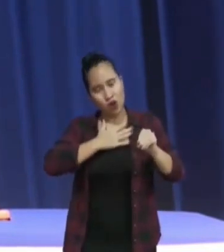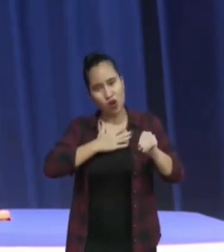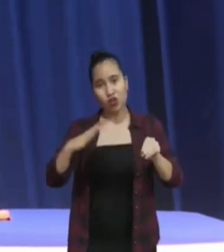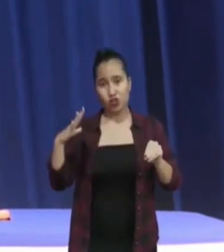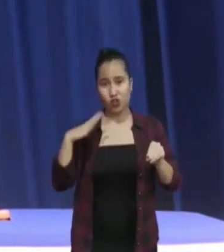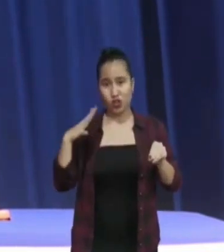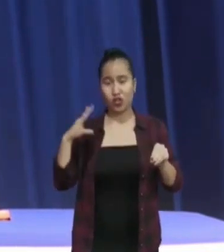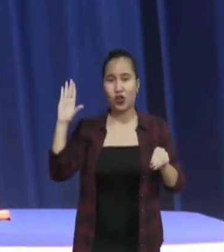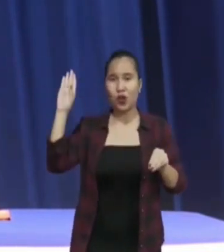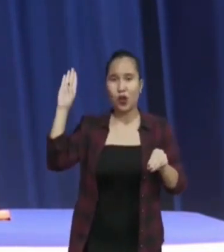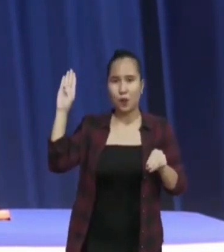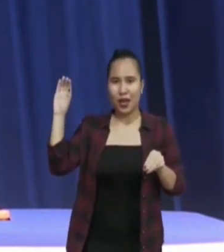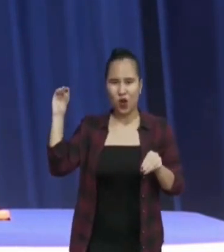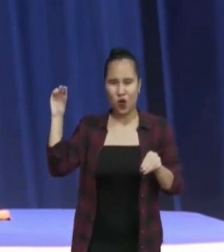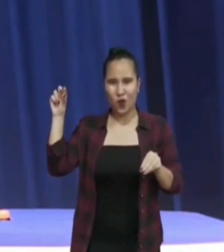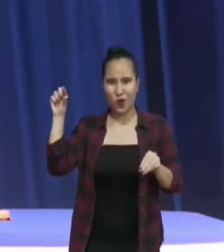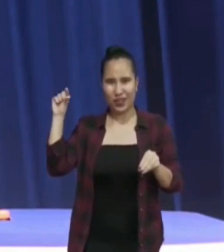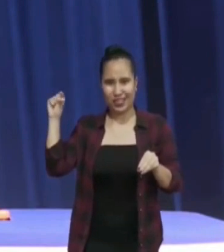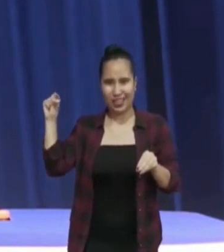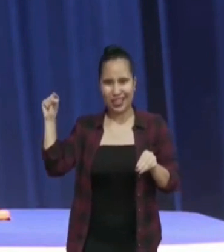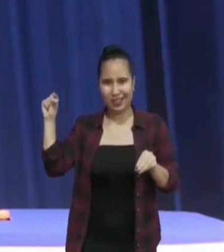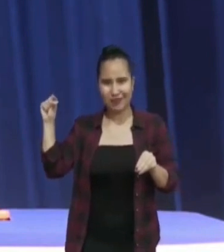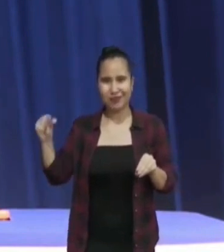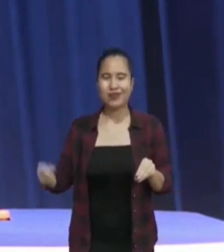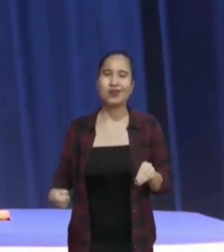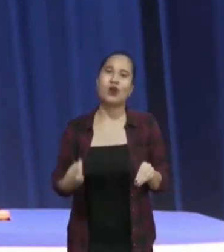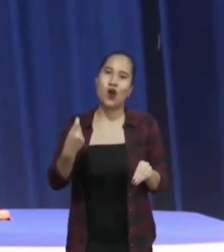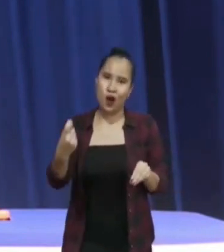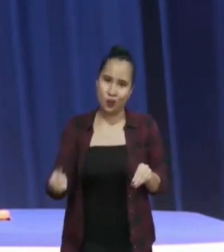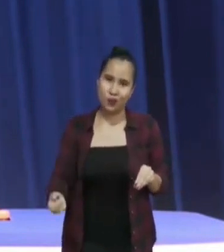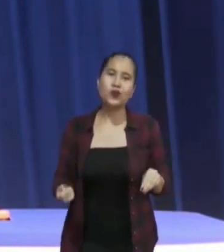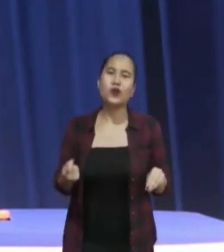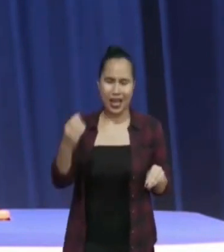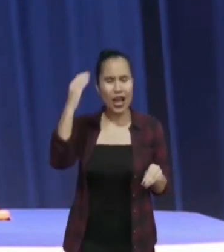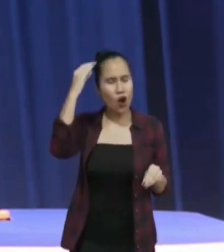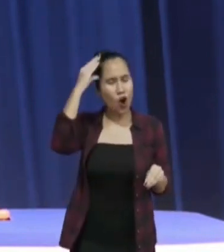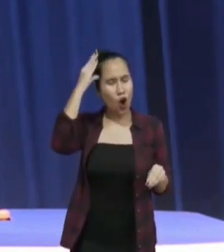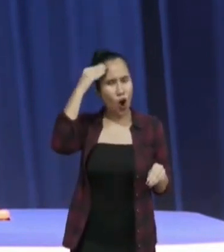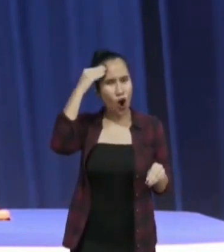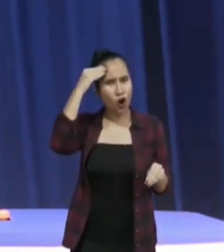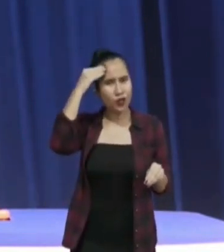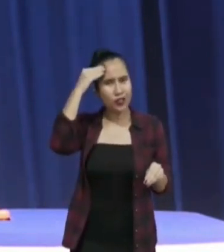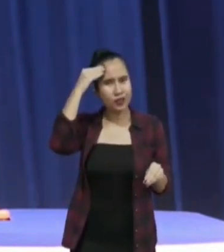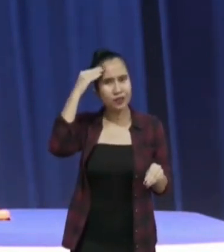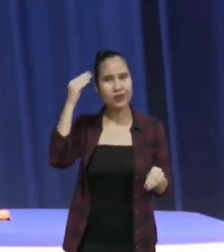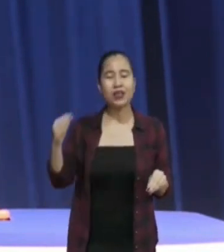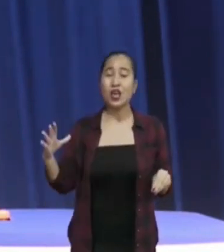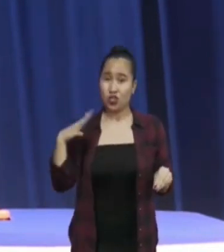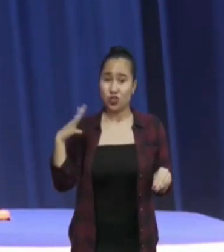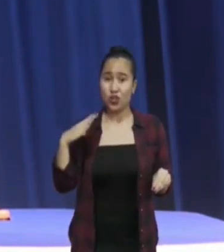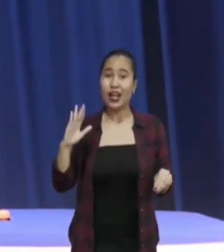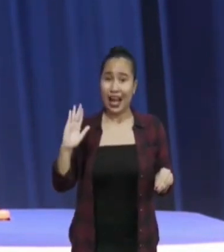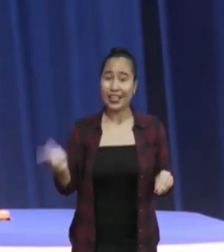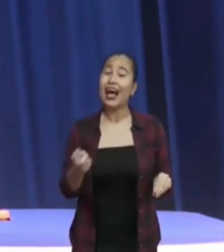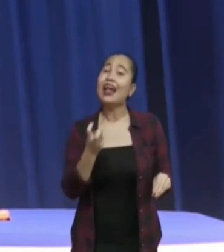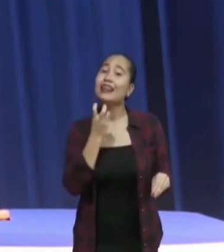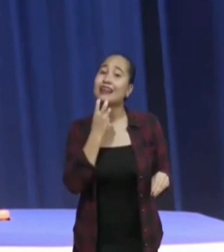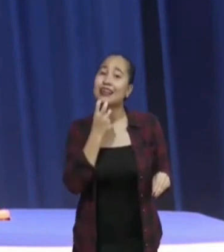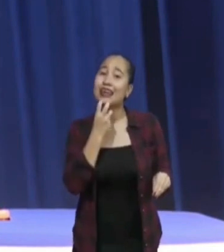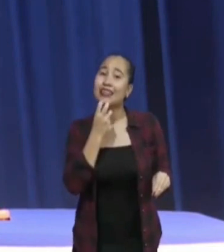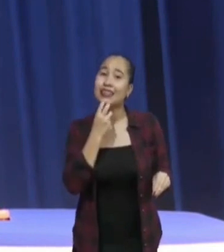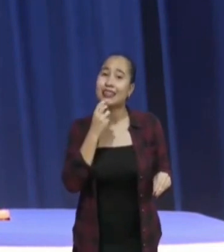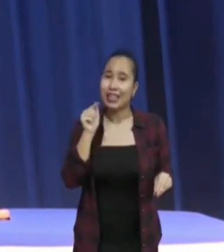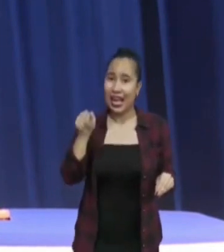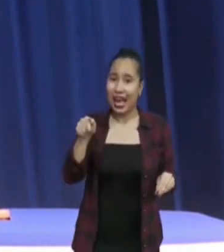door de directeur van het BOG zelf elke keer steeds weer in acht genomen. De directeur had al klachten, dus we hebben haar